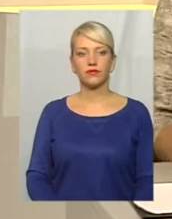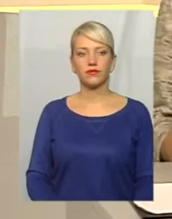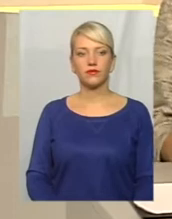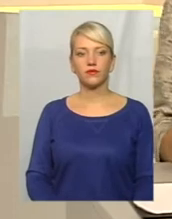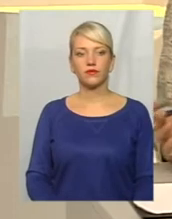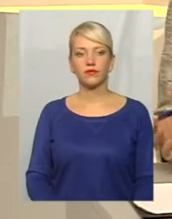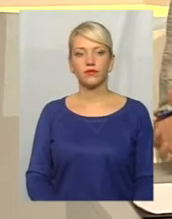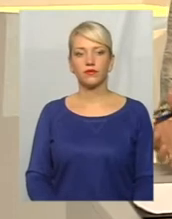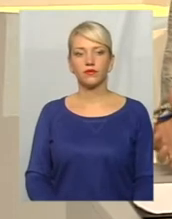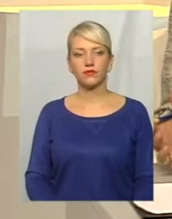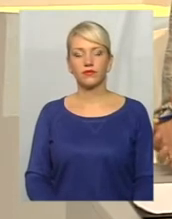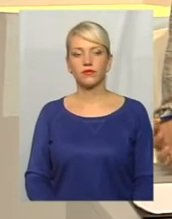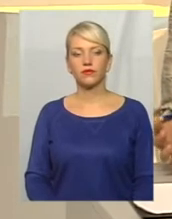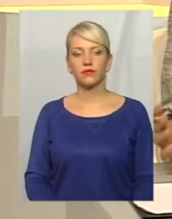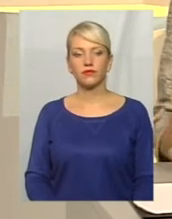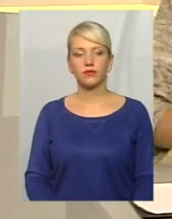Власне,